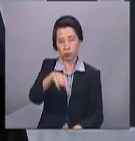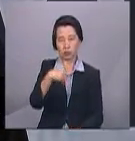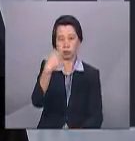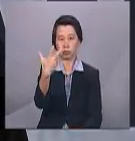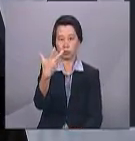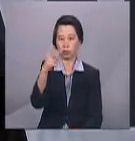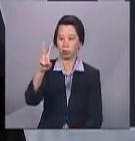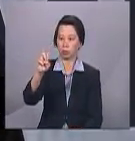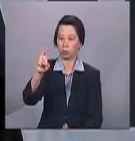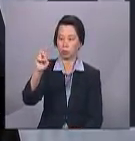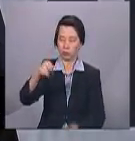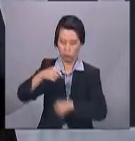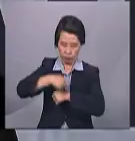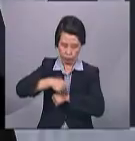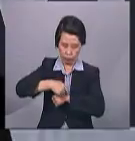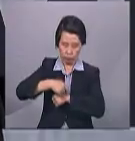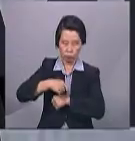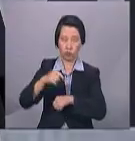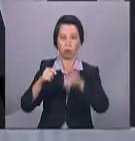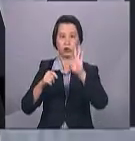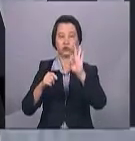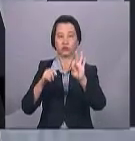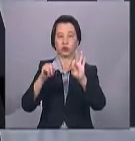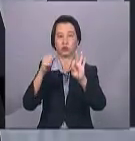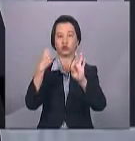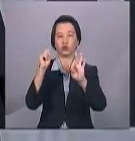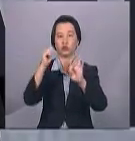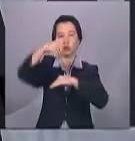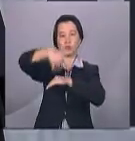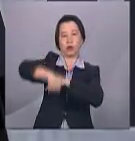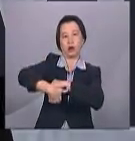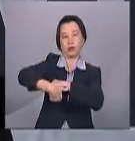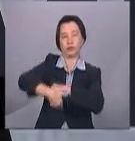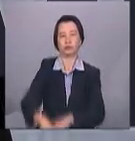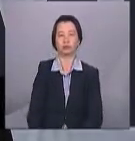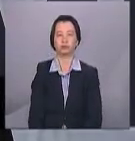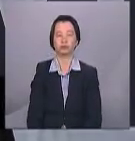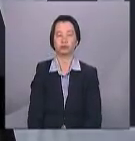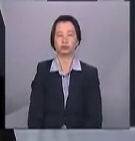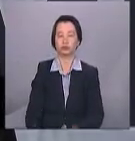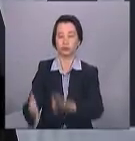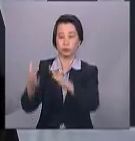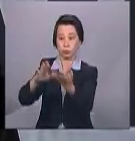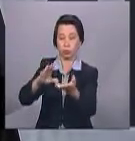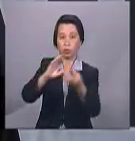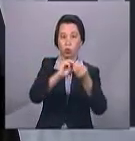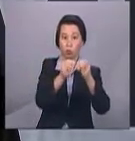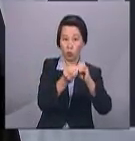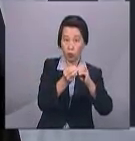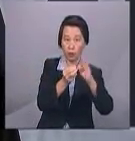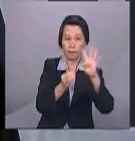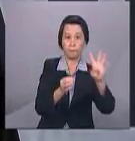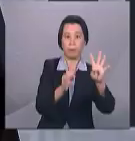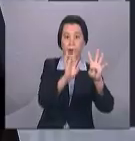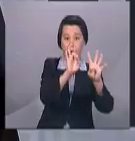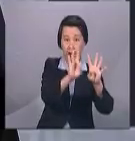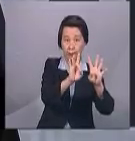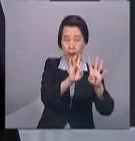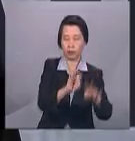2020 jam 9:10 malam. Kes kematian ke-48, iaitu kes